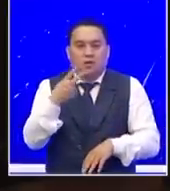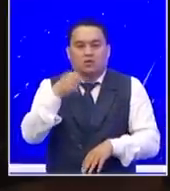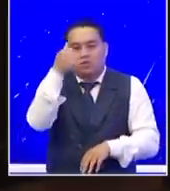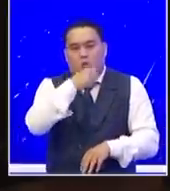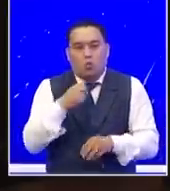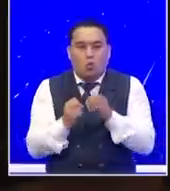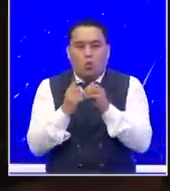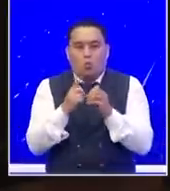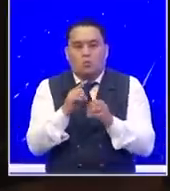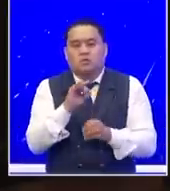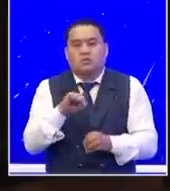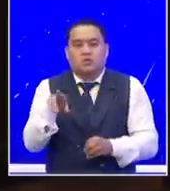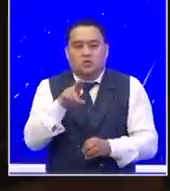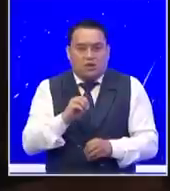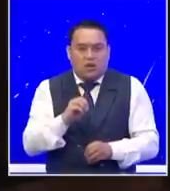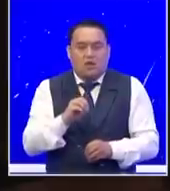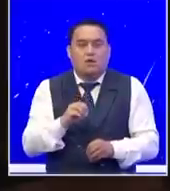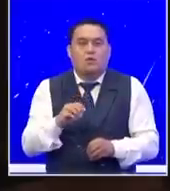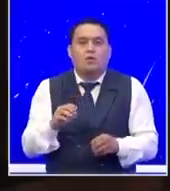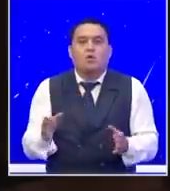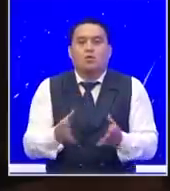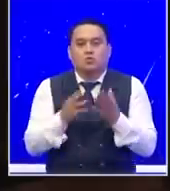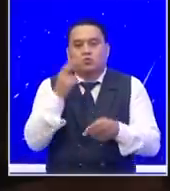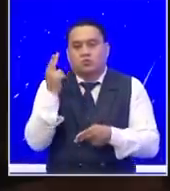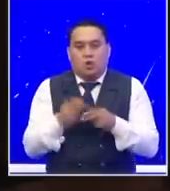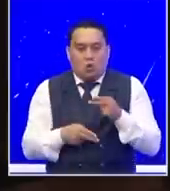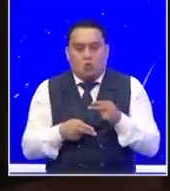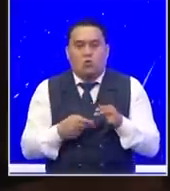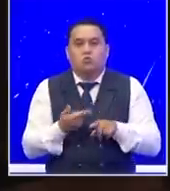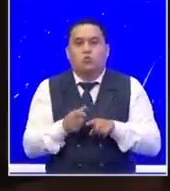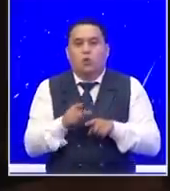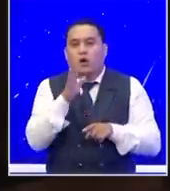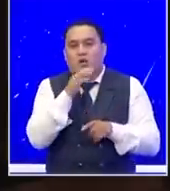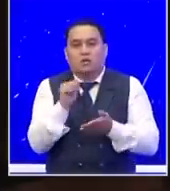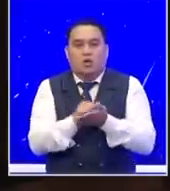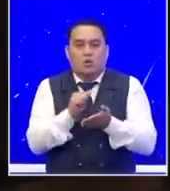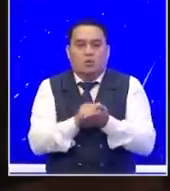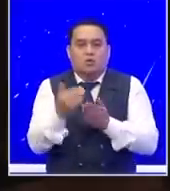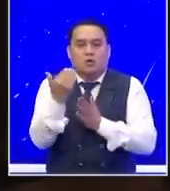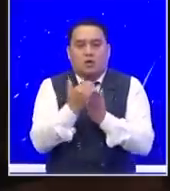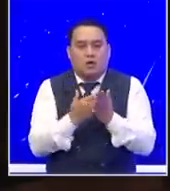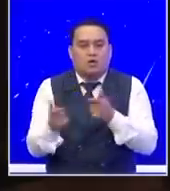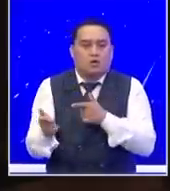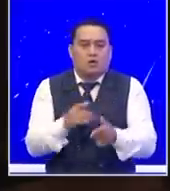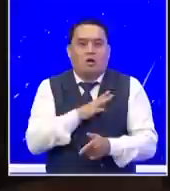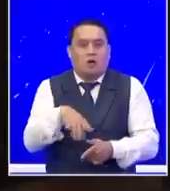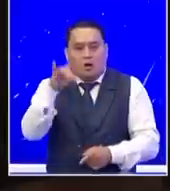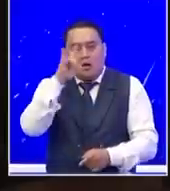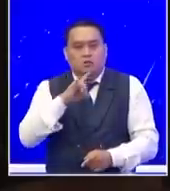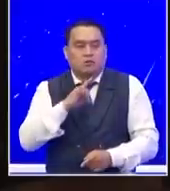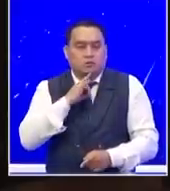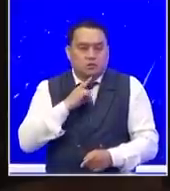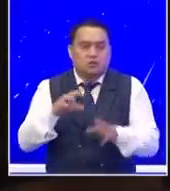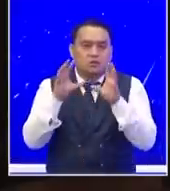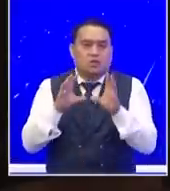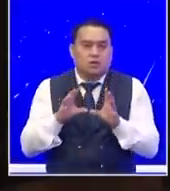жылдың 11 шілдесінен бастап бұл жеңілдік өз күшін жояды. Яғни осы уақыт аралығында құжаттар реттелмеген шетелдік Қазақстан Республикасы